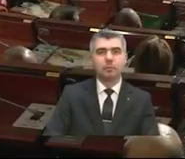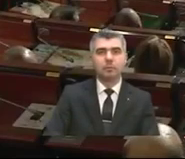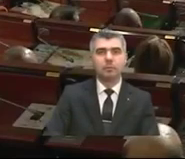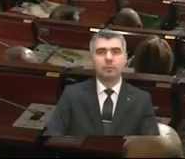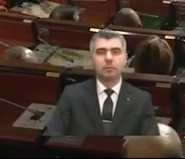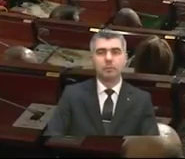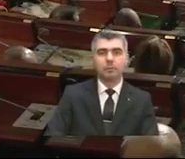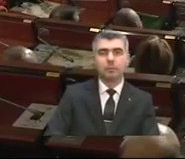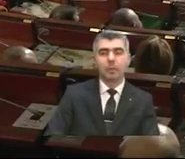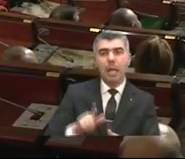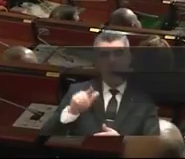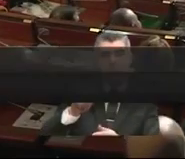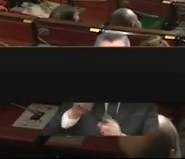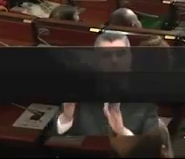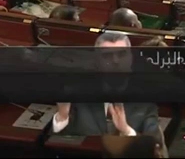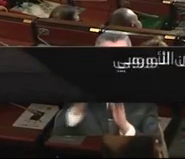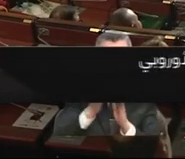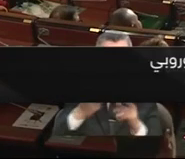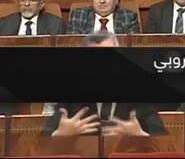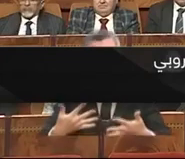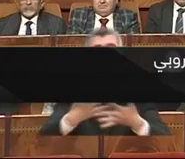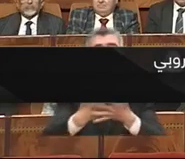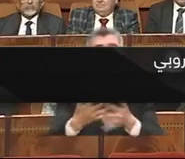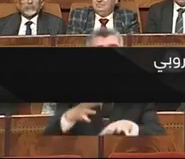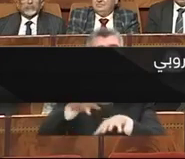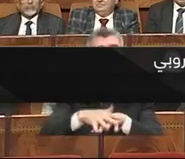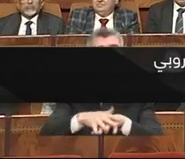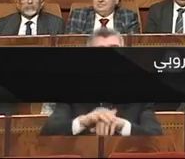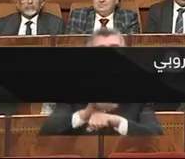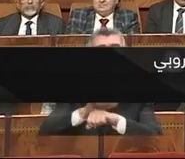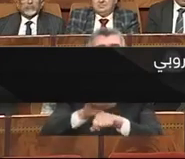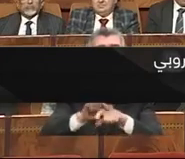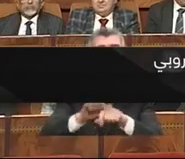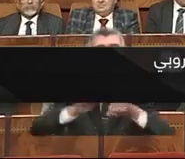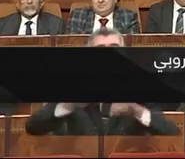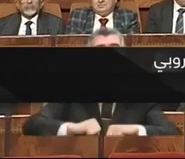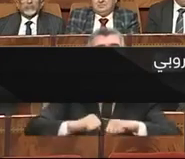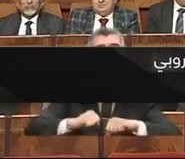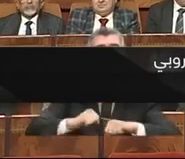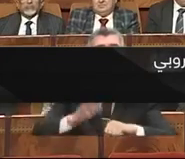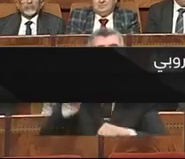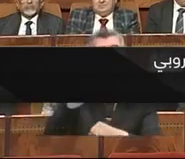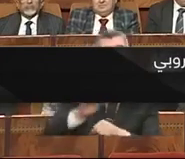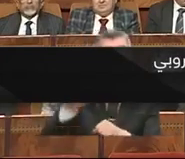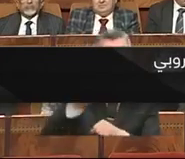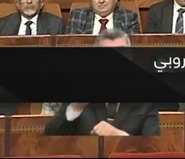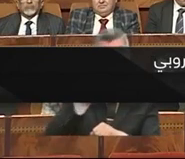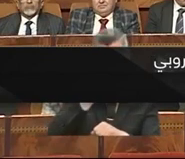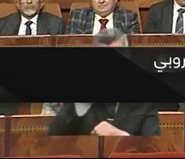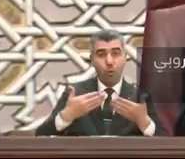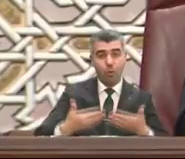على إثر المواقف الأخيرة الصادرة عن البرلمان الأوروبي تجاه بلادنا، عقد البرلمان